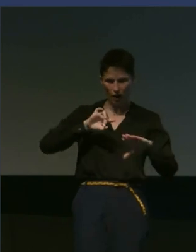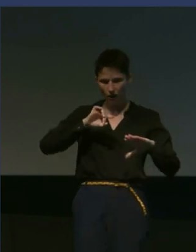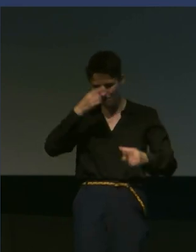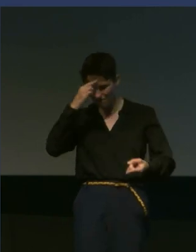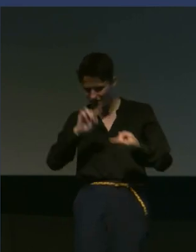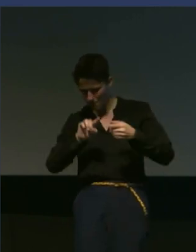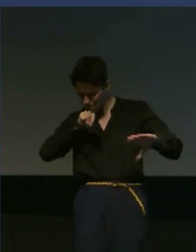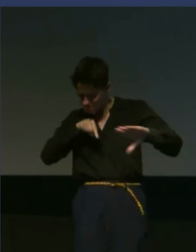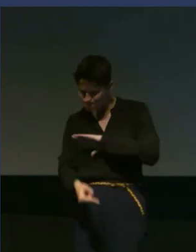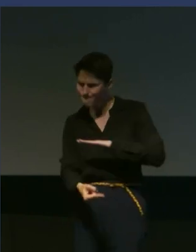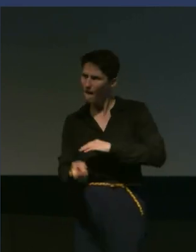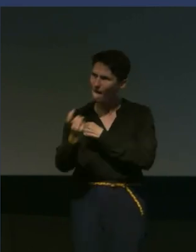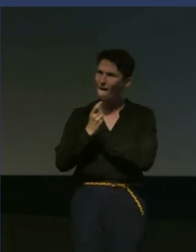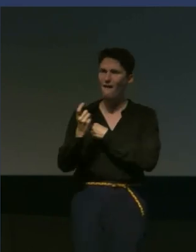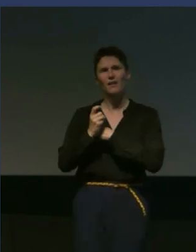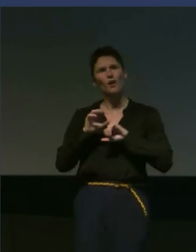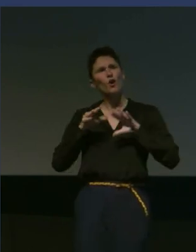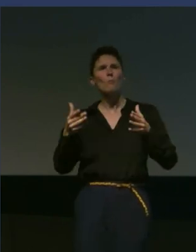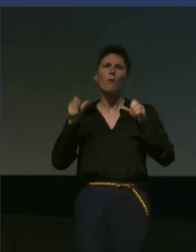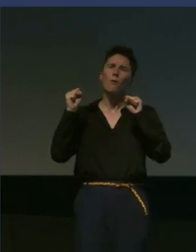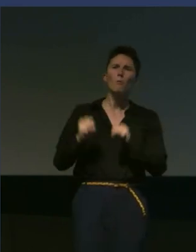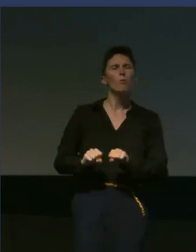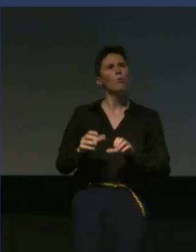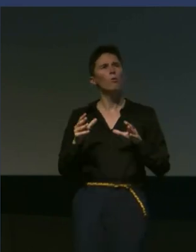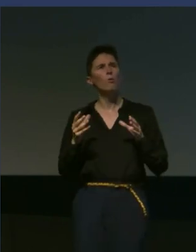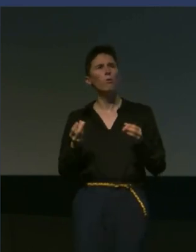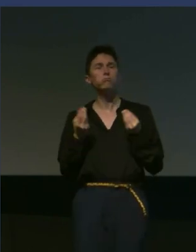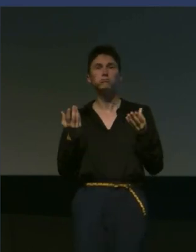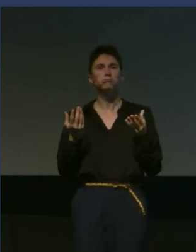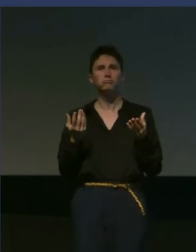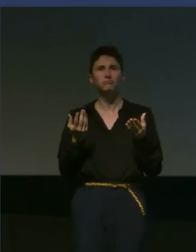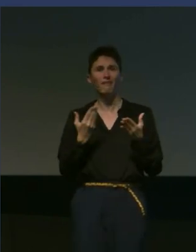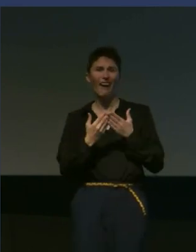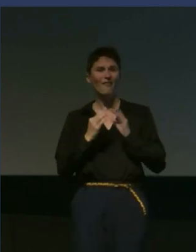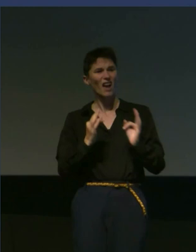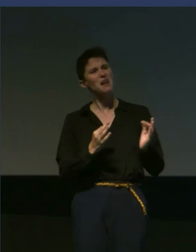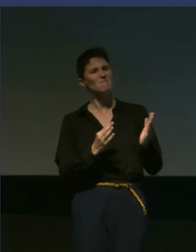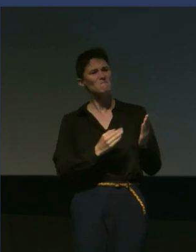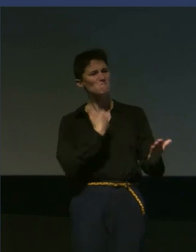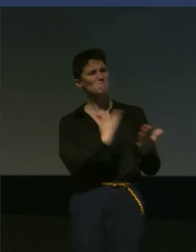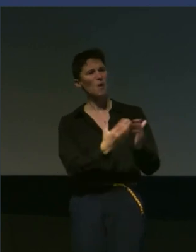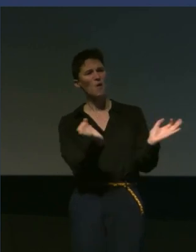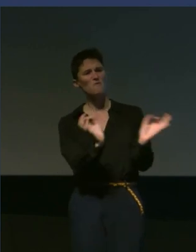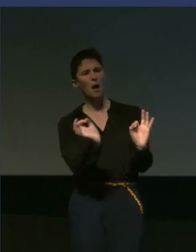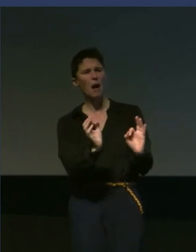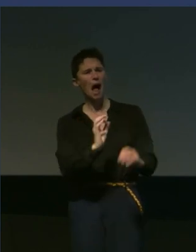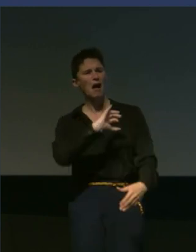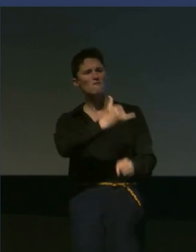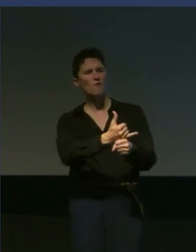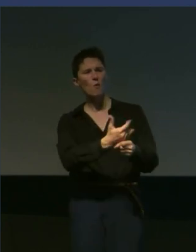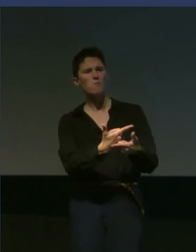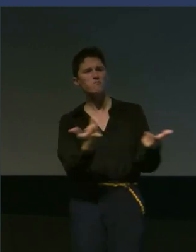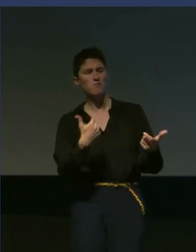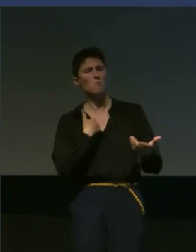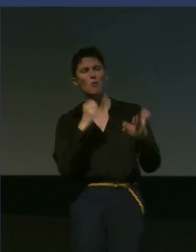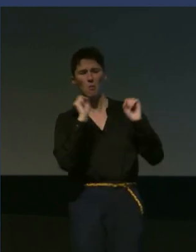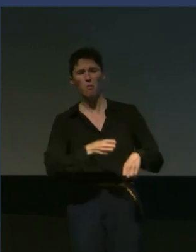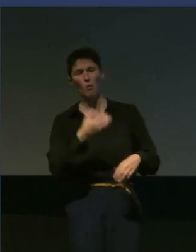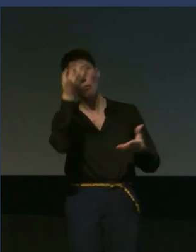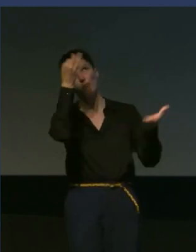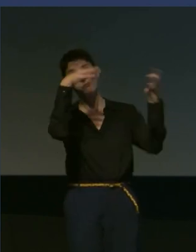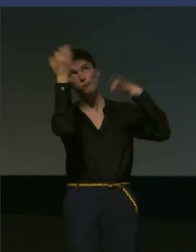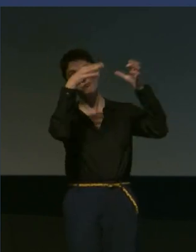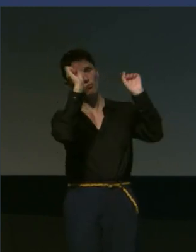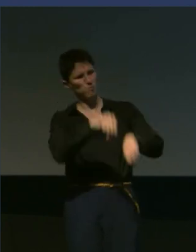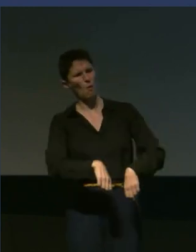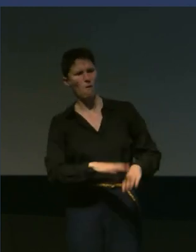ça, très mal fort, en balançant encore des choses non fondées, en disant là, c'est pas vrai, il dit n'importe quoi, moi aussi, je peux dire ce que je veux,